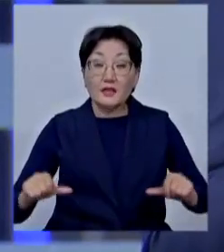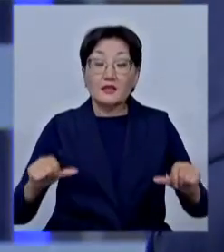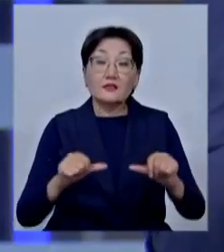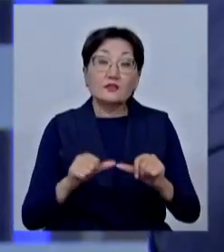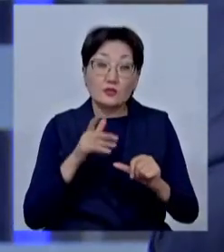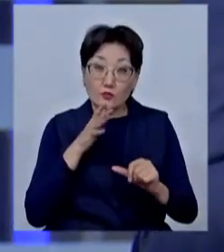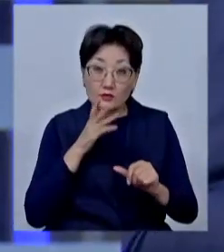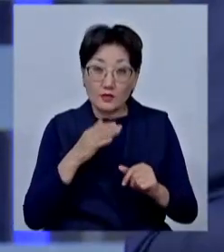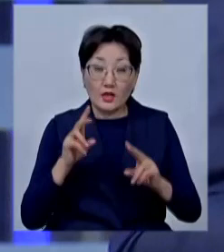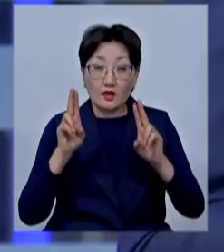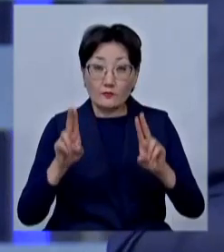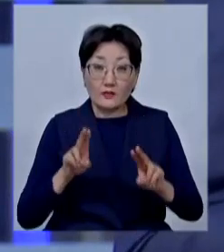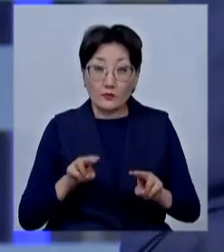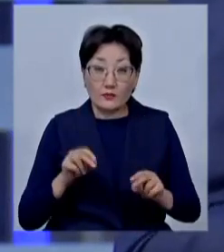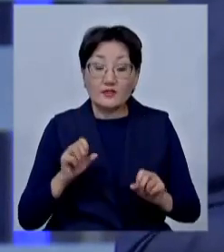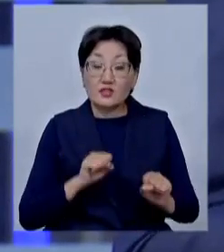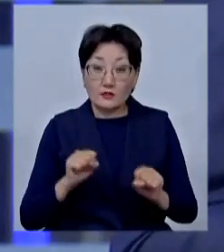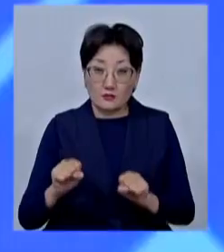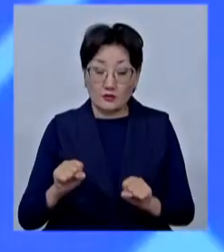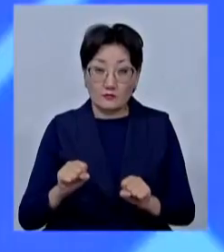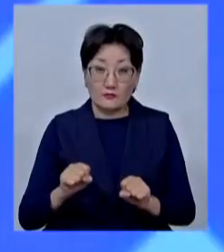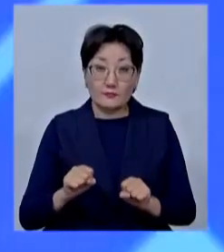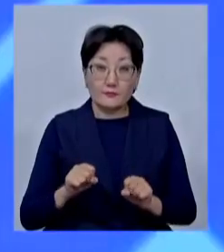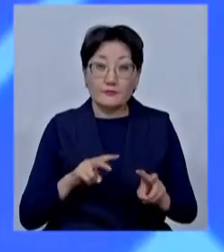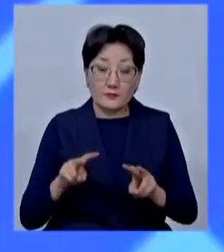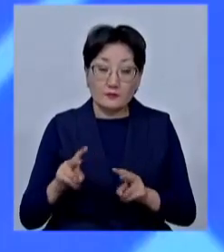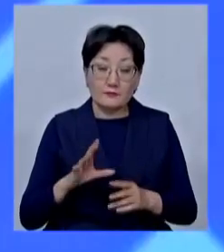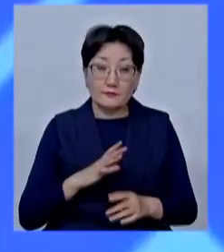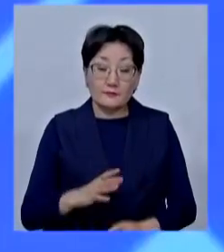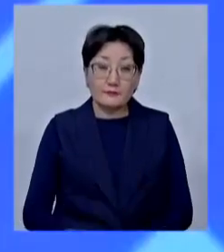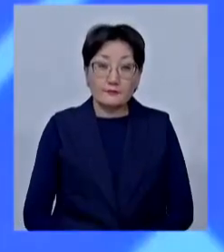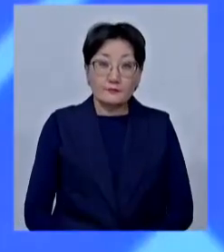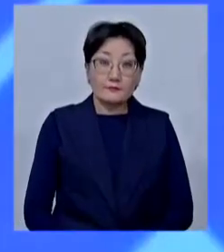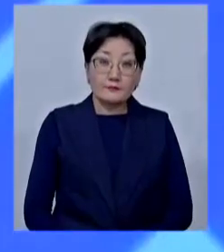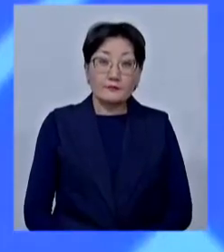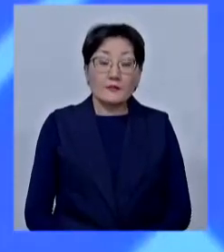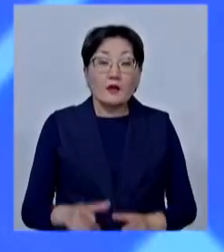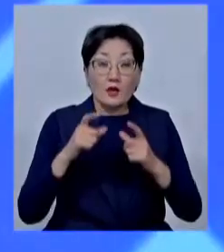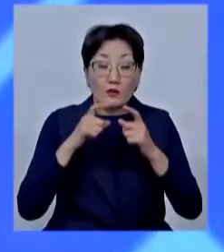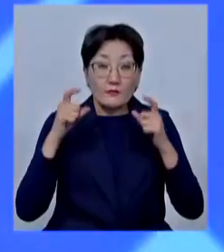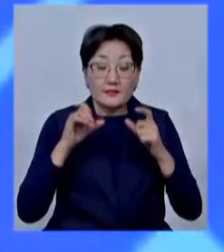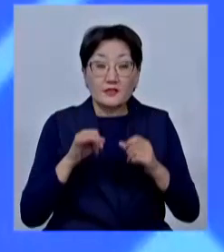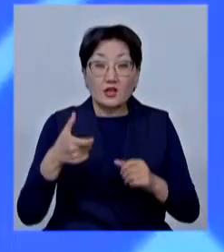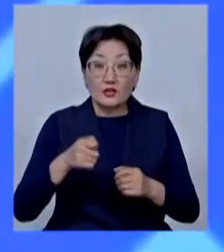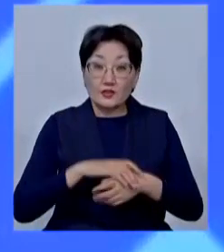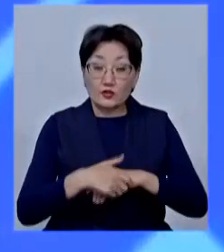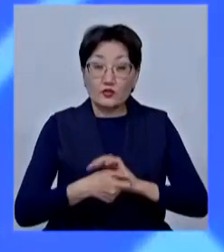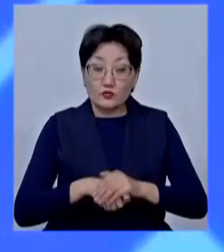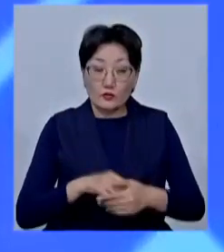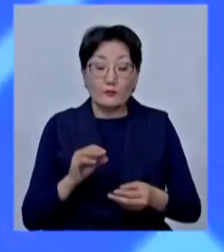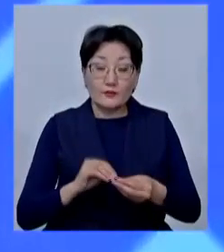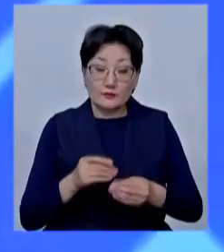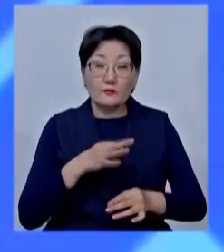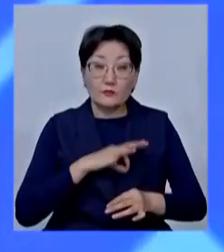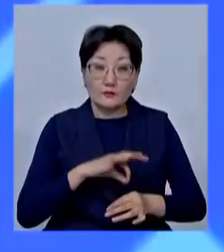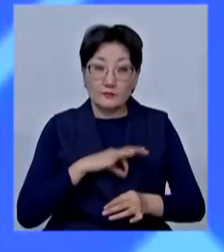де талаптарды сақтаған шығарсыздар. Әрине. Ол яғни маска және антисептикпен қолымызды өңдеп